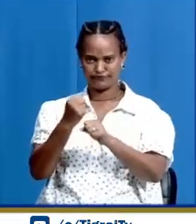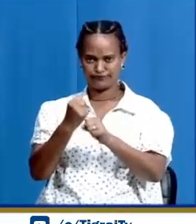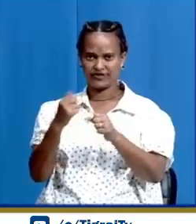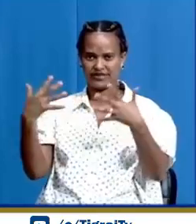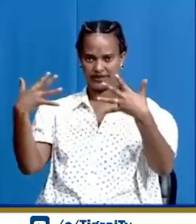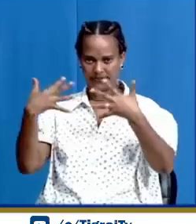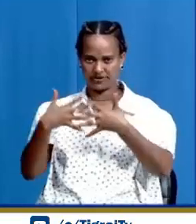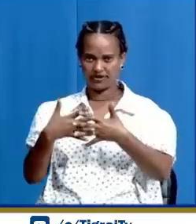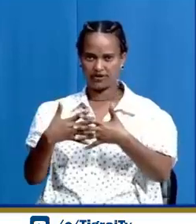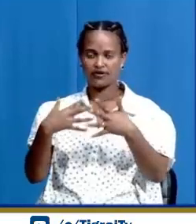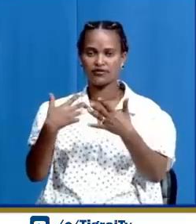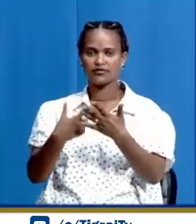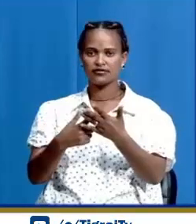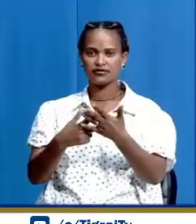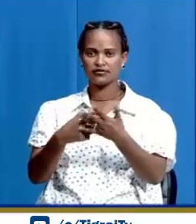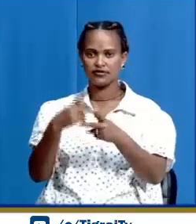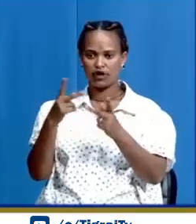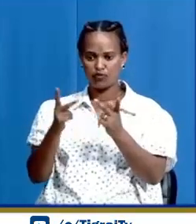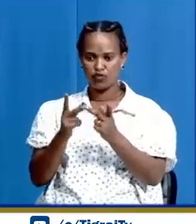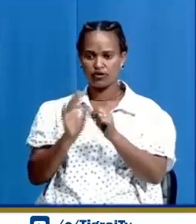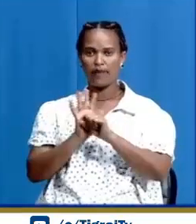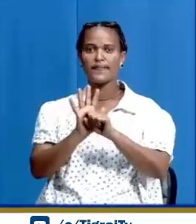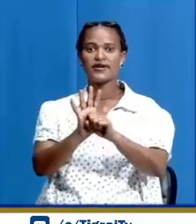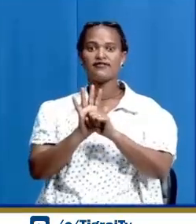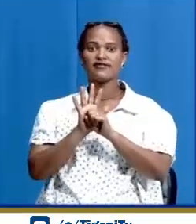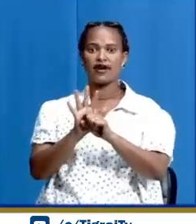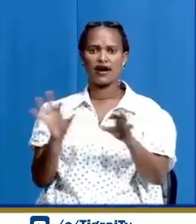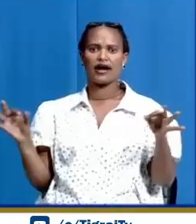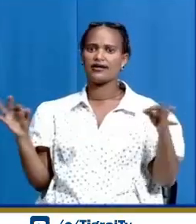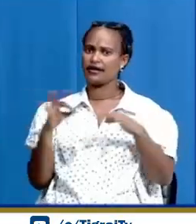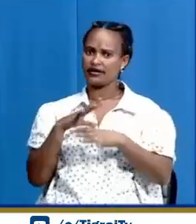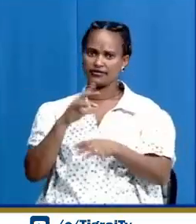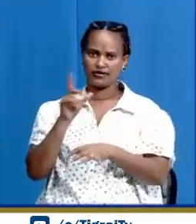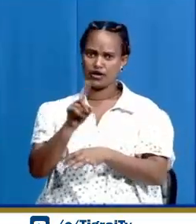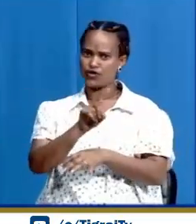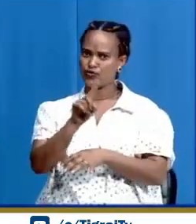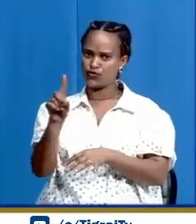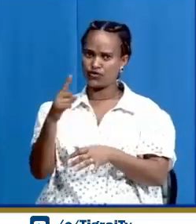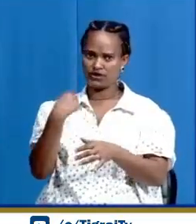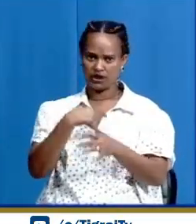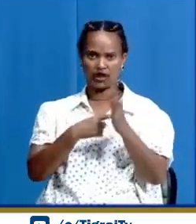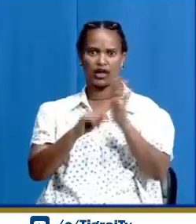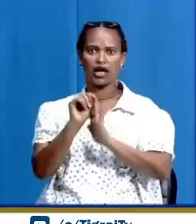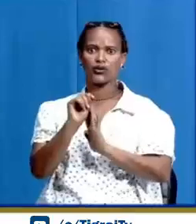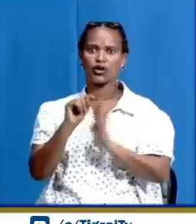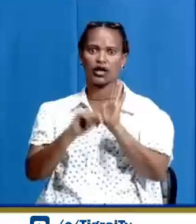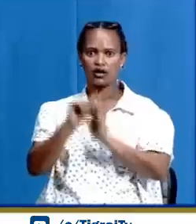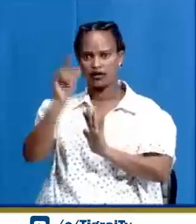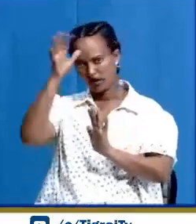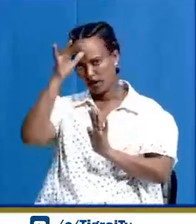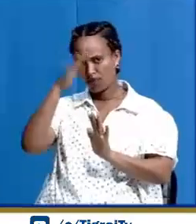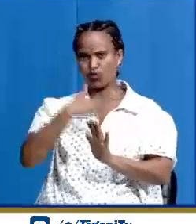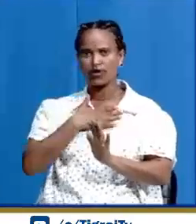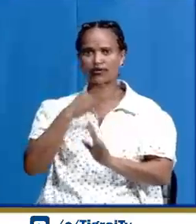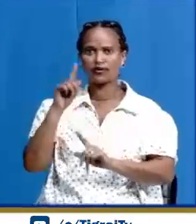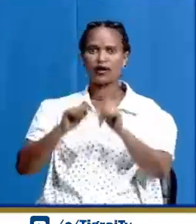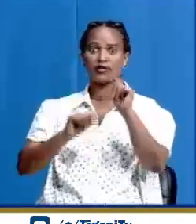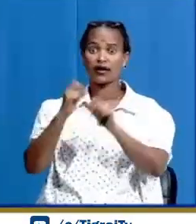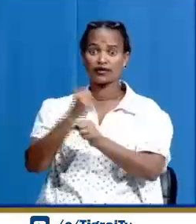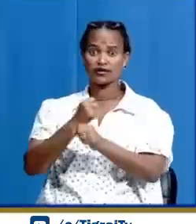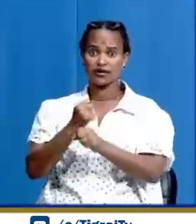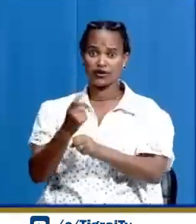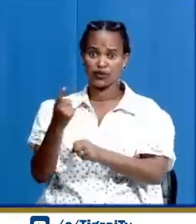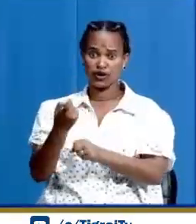ሰሚርና እዚ ናይ ቦታ ምድፋእ ከደናግፀና ከምዘይብሉ ንሕና ተጋሩ ኢና። ተጋሩ ከዓ ናይ ኣቦታትና ታሪክ ክንሰርሕ እንድሕር